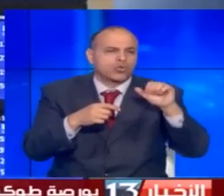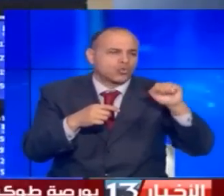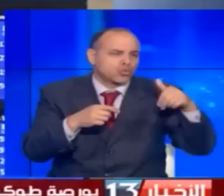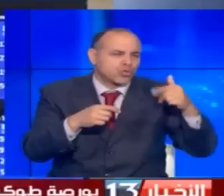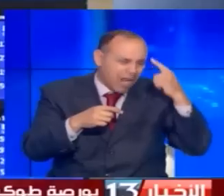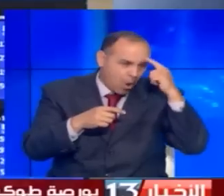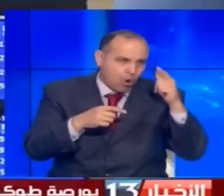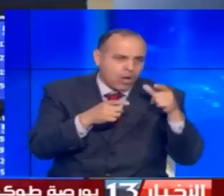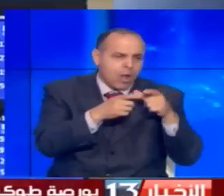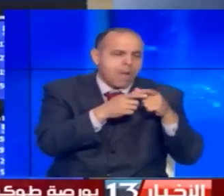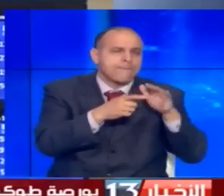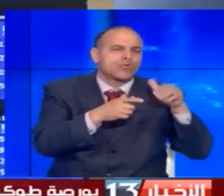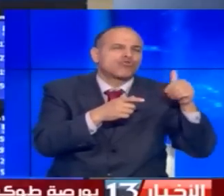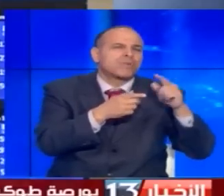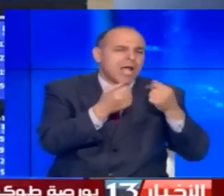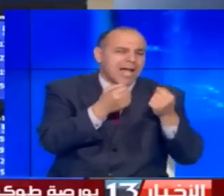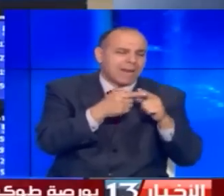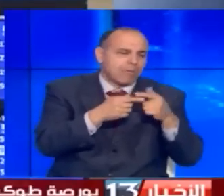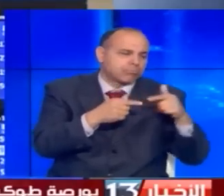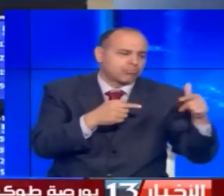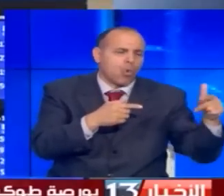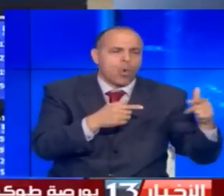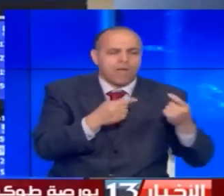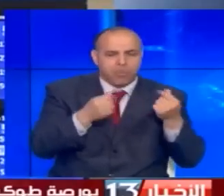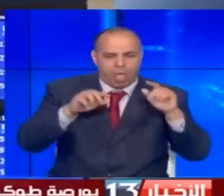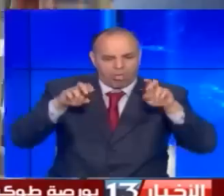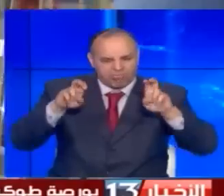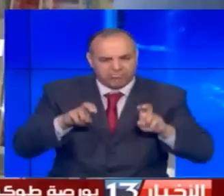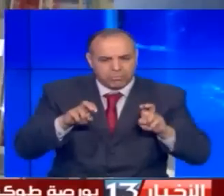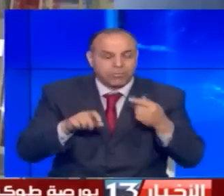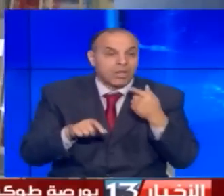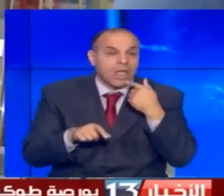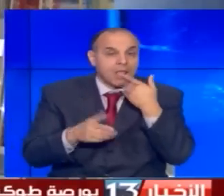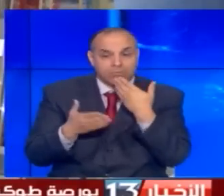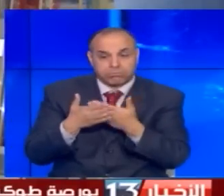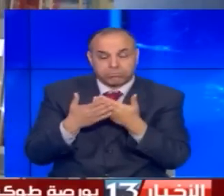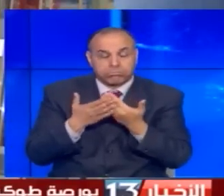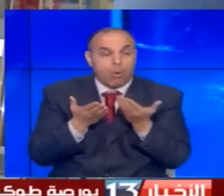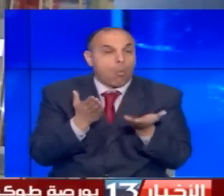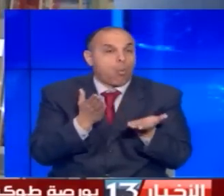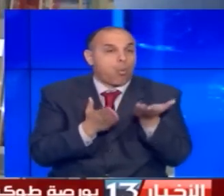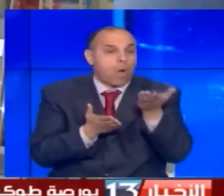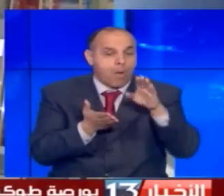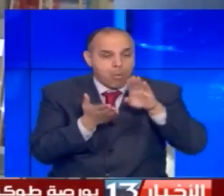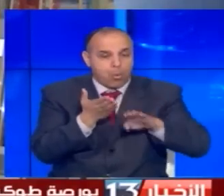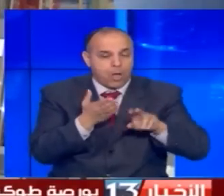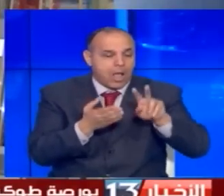ومجموعة ميتسوبيشي يو اف جي المالية. يذكر أن المؤشر القياسي تراجع ب